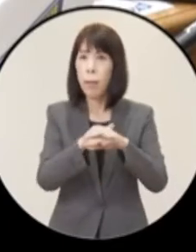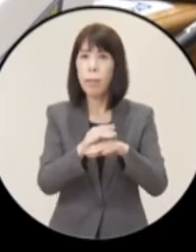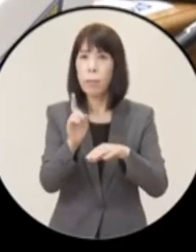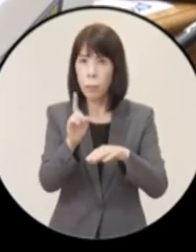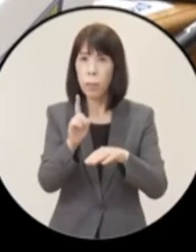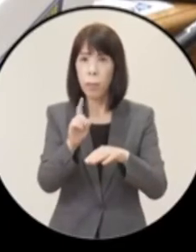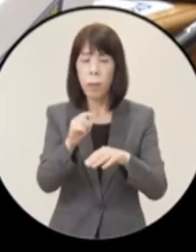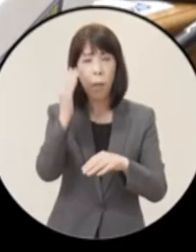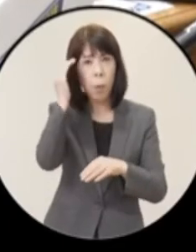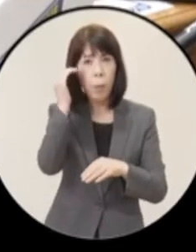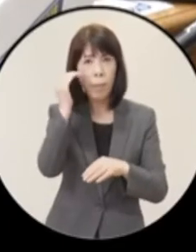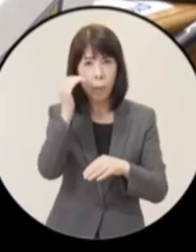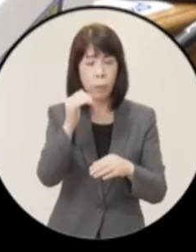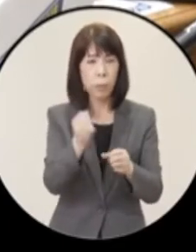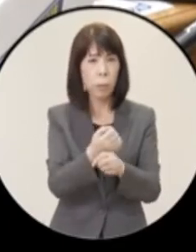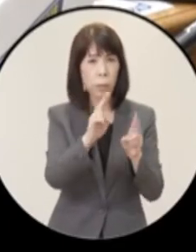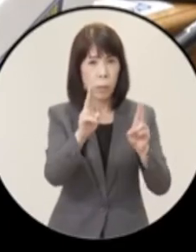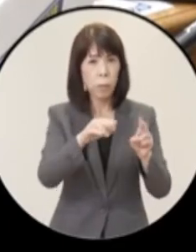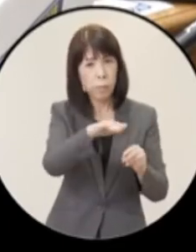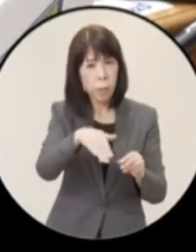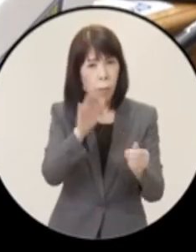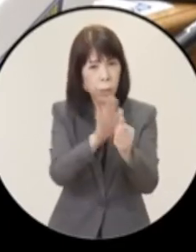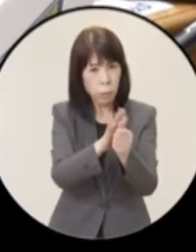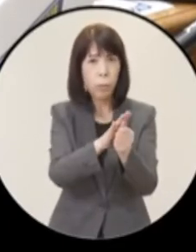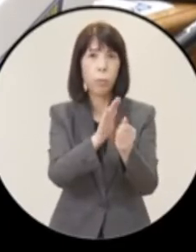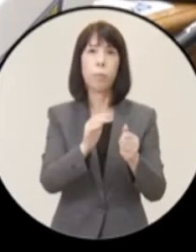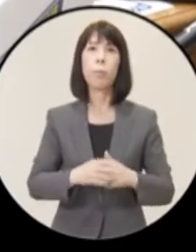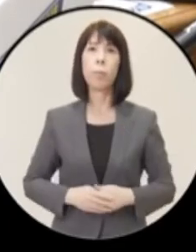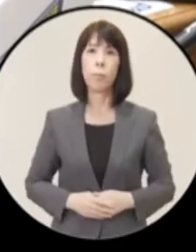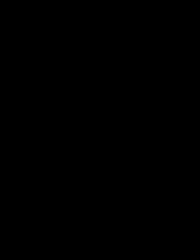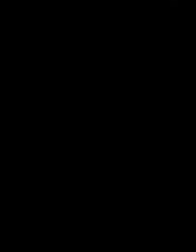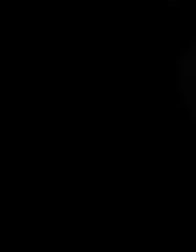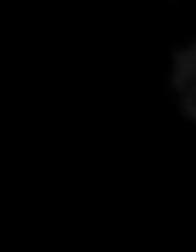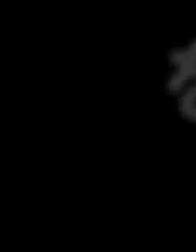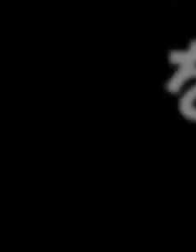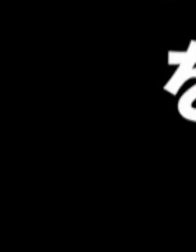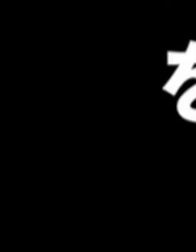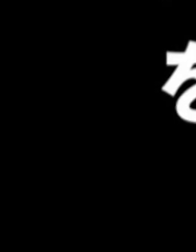ことは困ってる事業者の皆さんを助けることなんです。